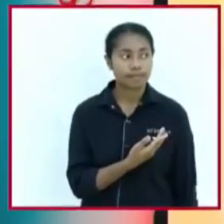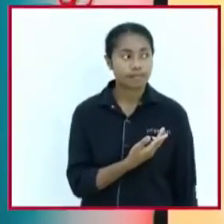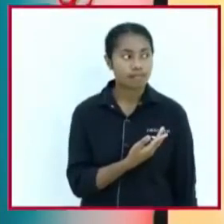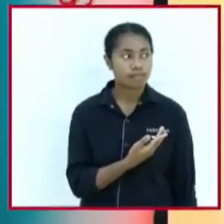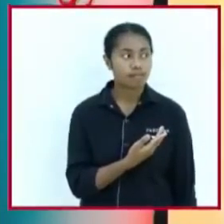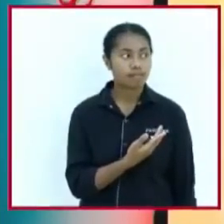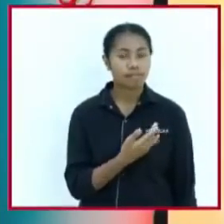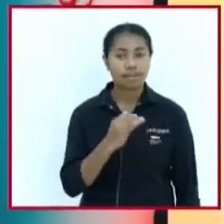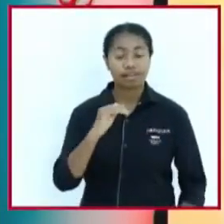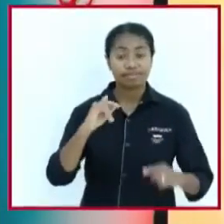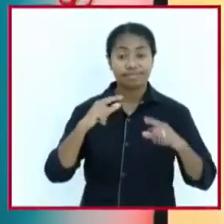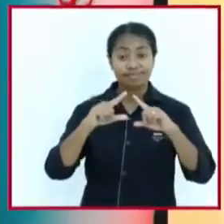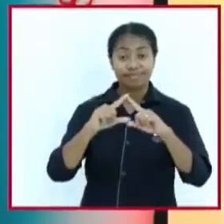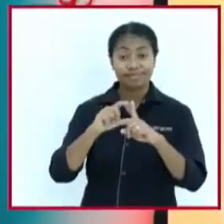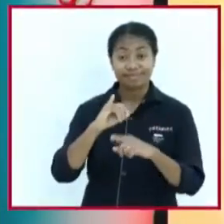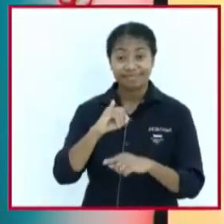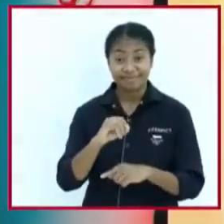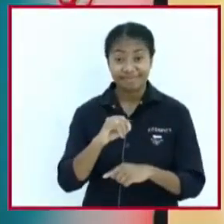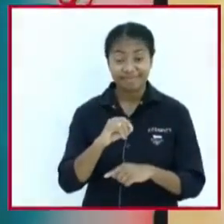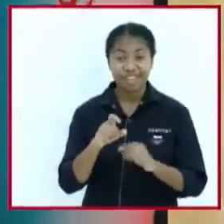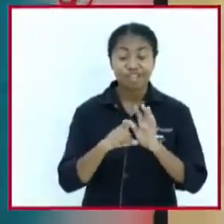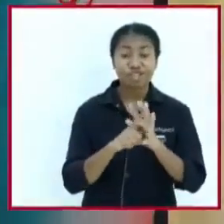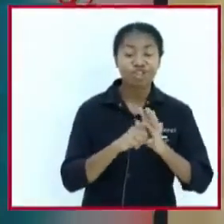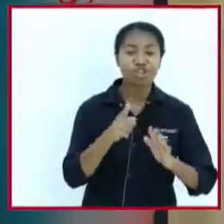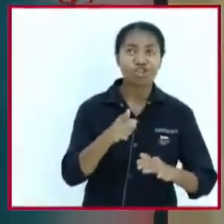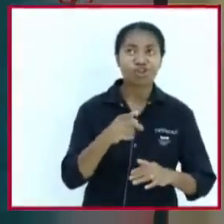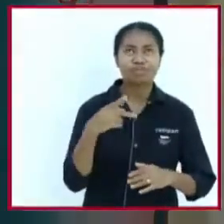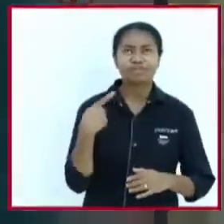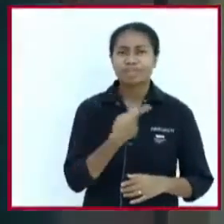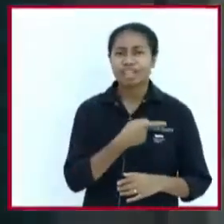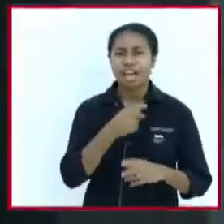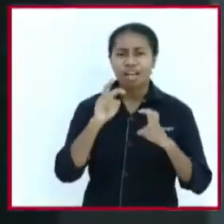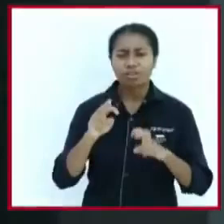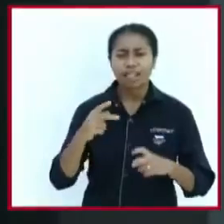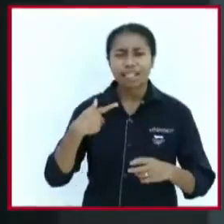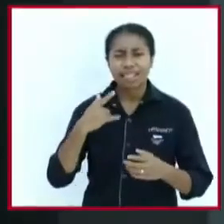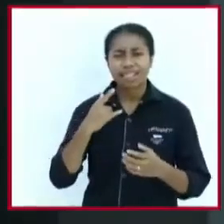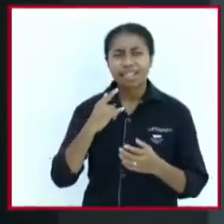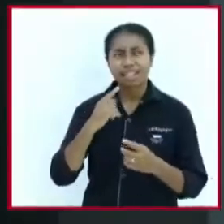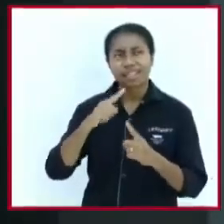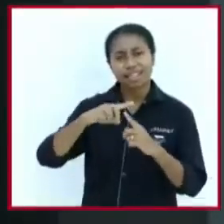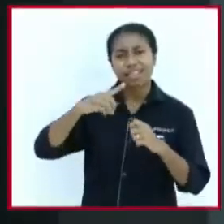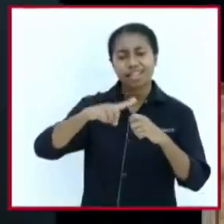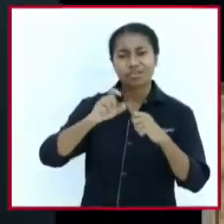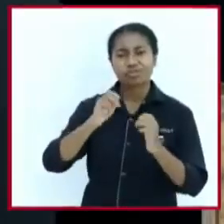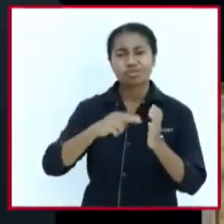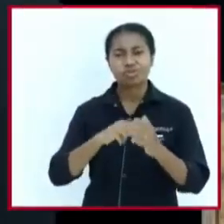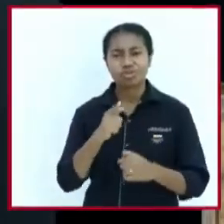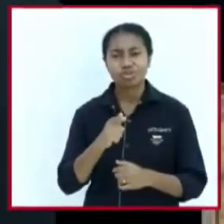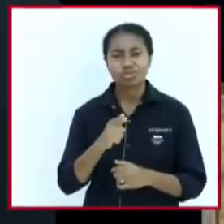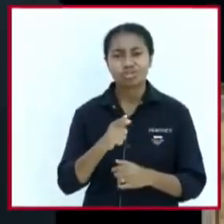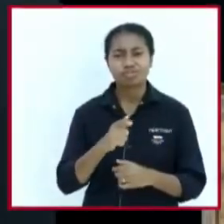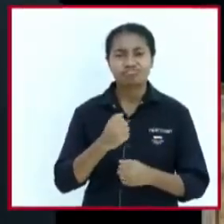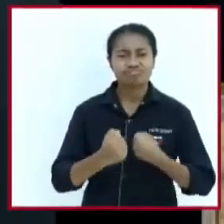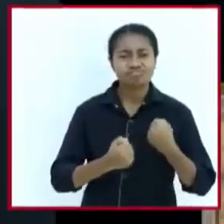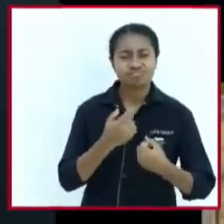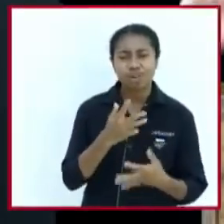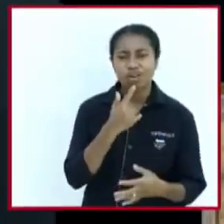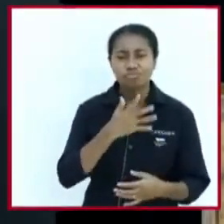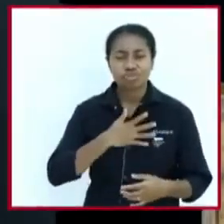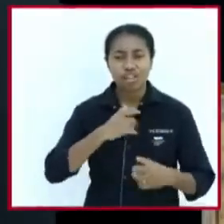Hai jadi kita harus tekun berlari kenapa the pun berlari karena ada saksi Hai